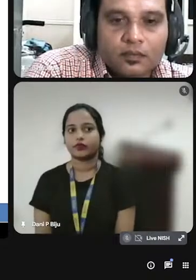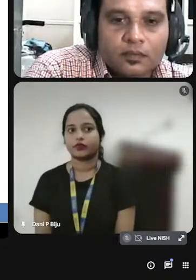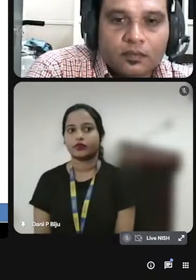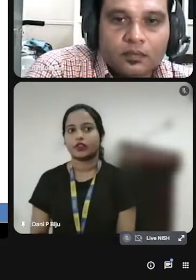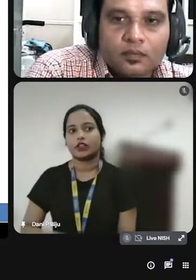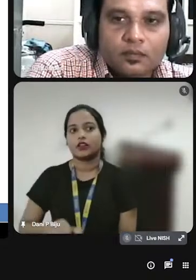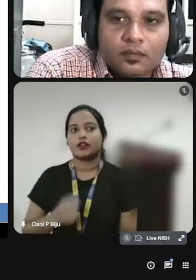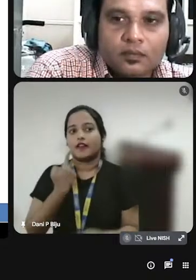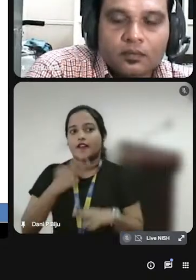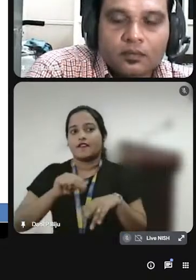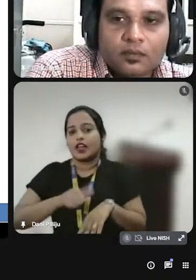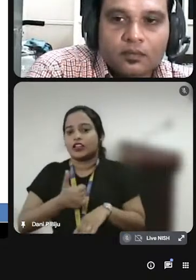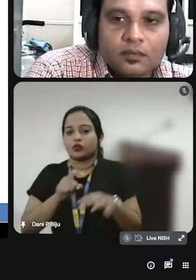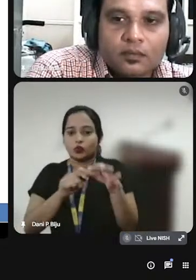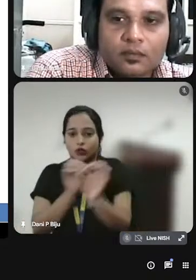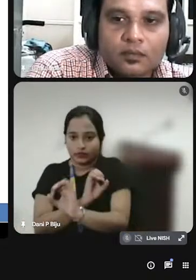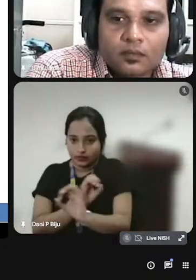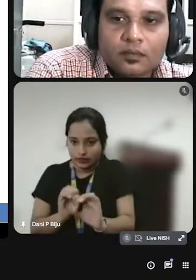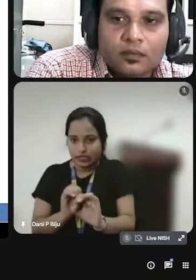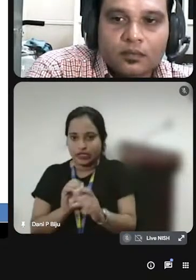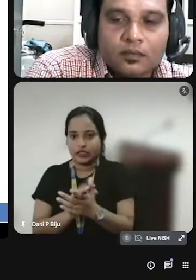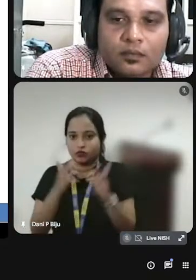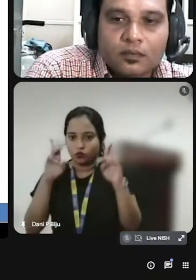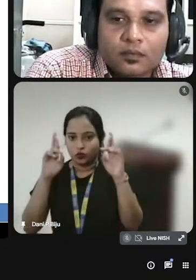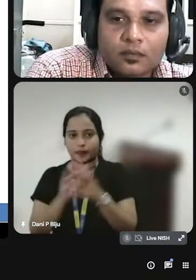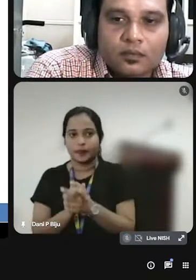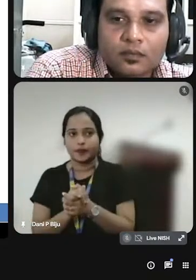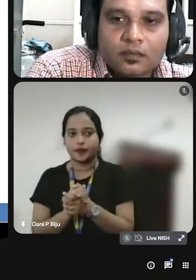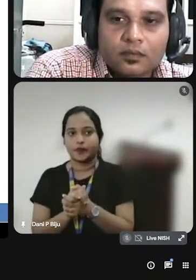മറ്റ് ചോദ്യങ്ങളൊന്നും ഇല്ല എന്ന് വിശ്വസിക്കുന്നു.